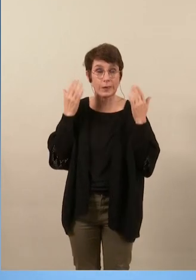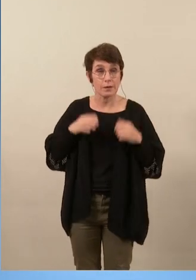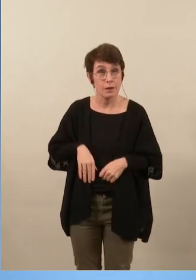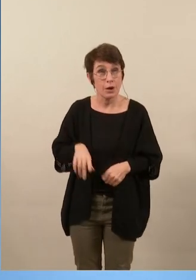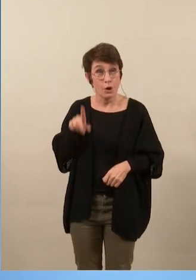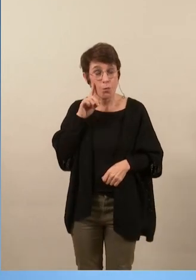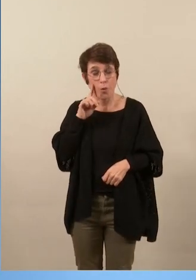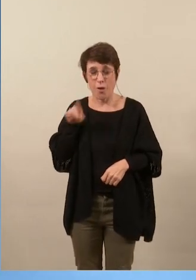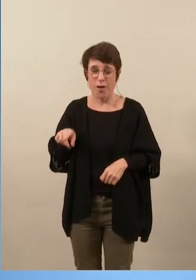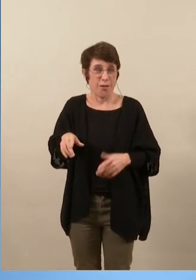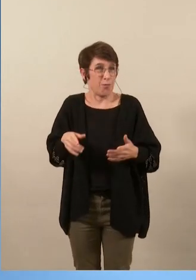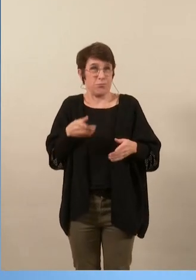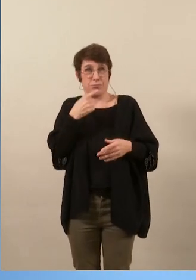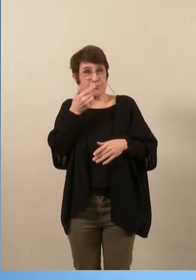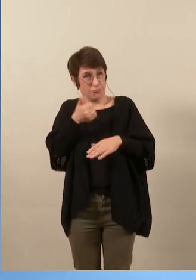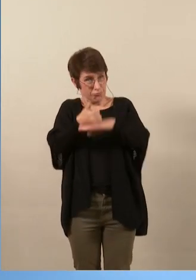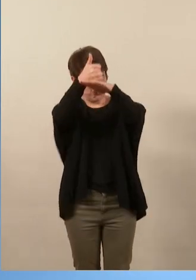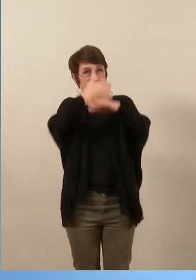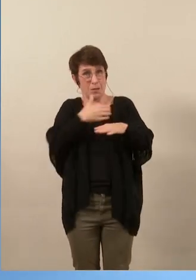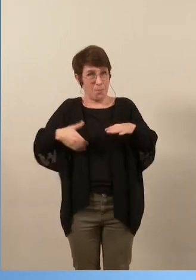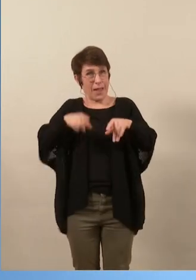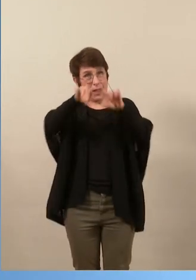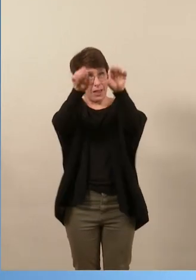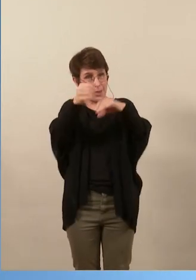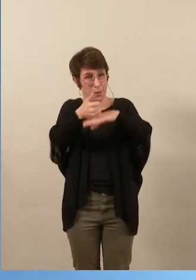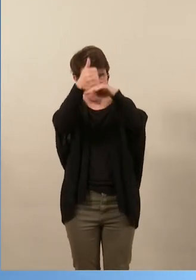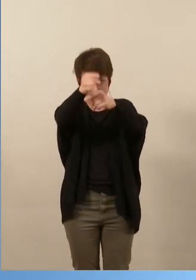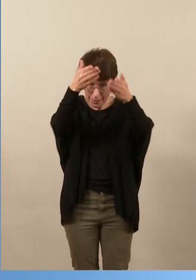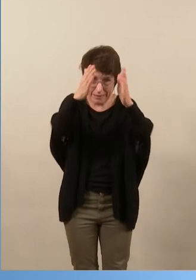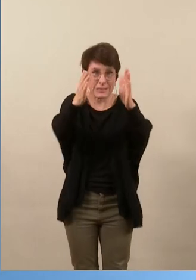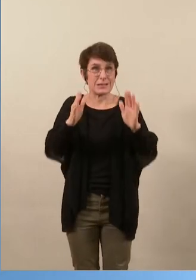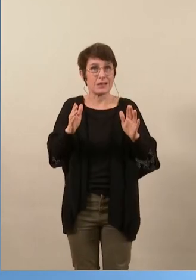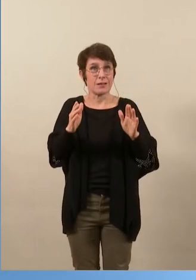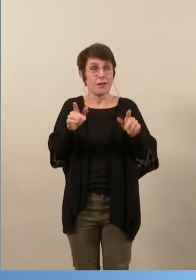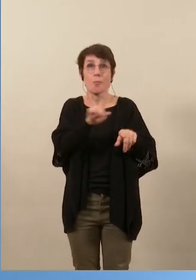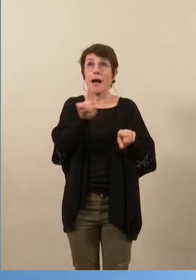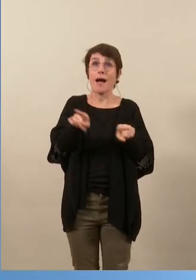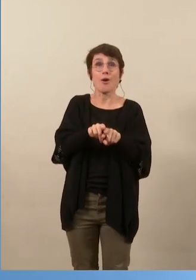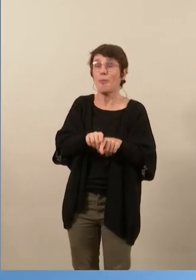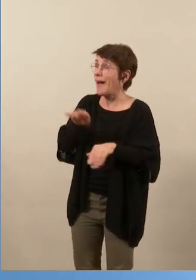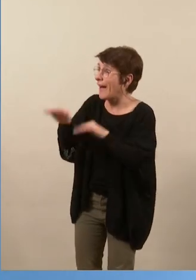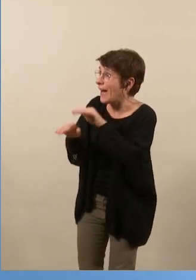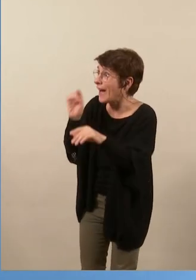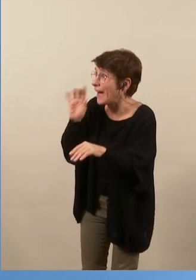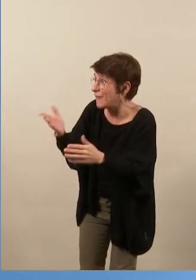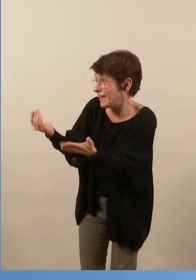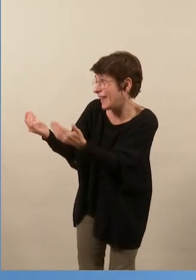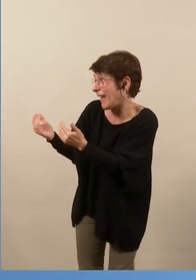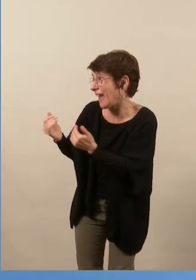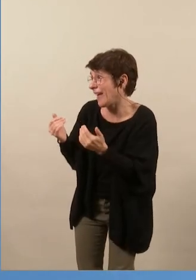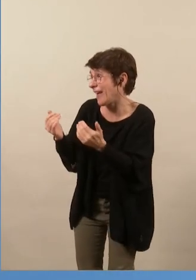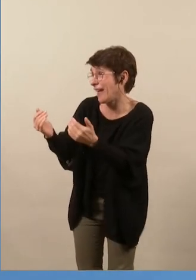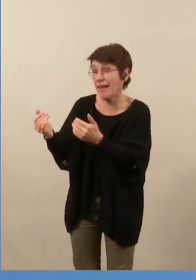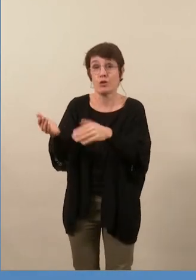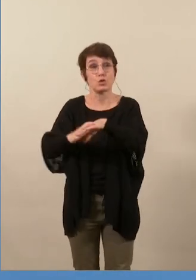décideurs qu'ils décident et agissent justement et pas qu'il fasse semblant de les consulter sur des indicateurs prétexes